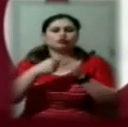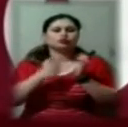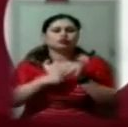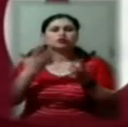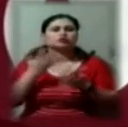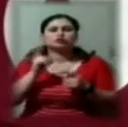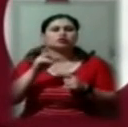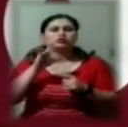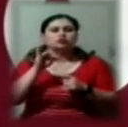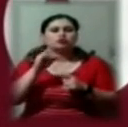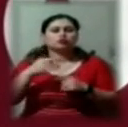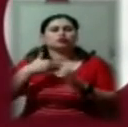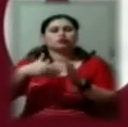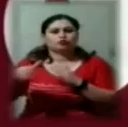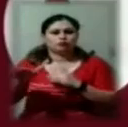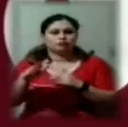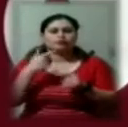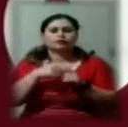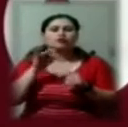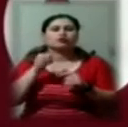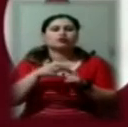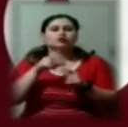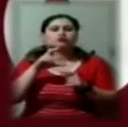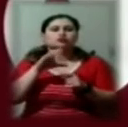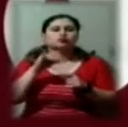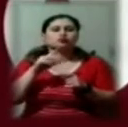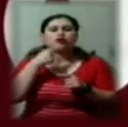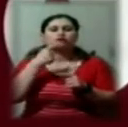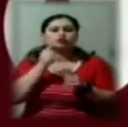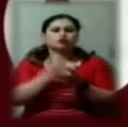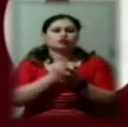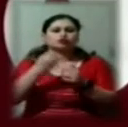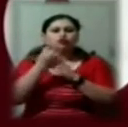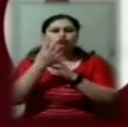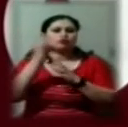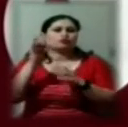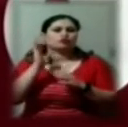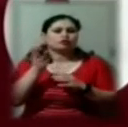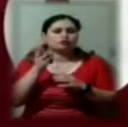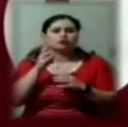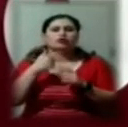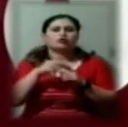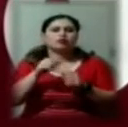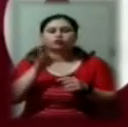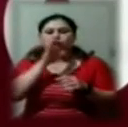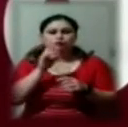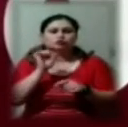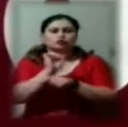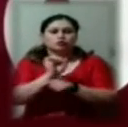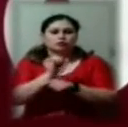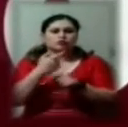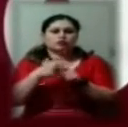циклон піде. Метеослужба говорила, що циклон буде до 14-ї години. Але він раптово зупинився, і ось така погода